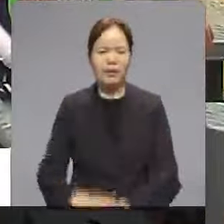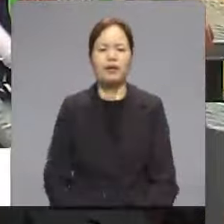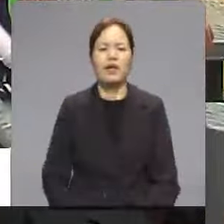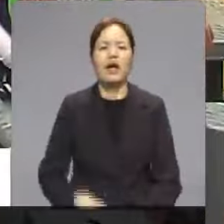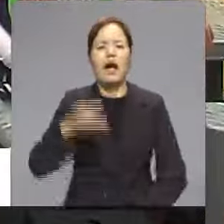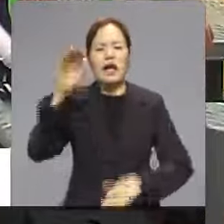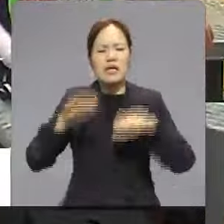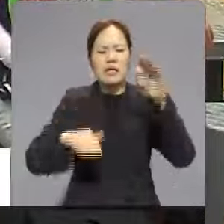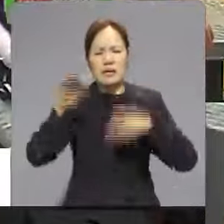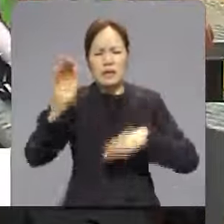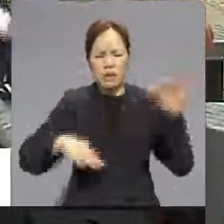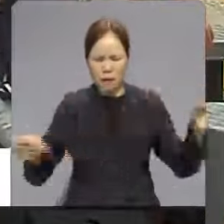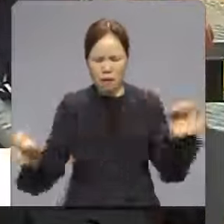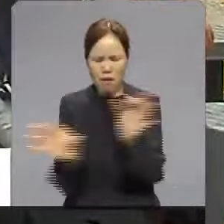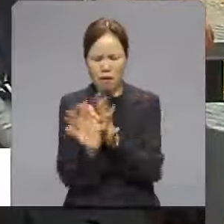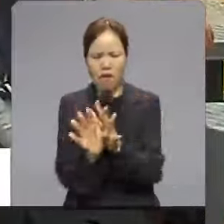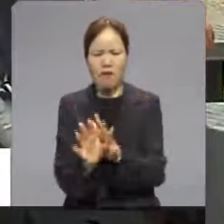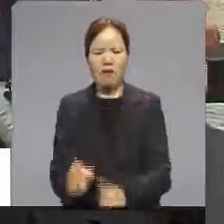차별을 분수하자!